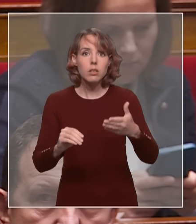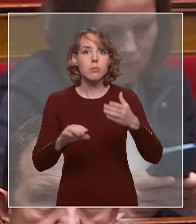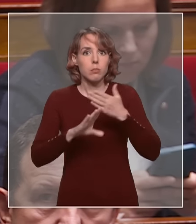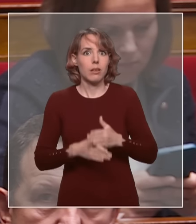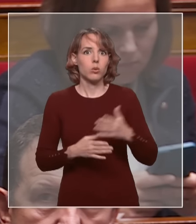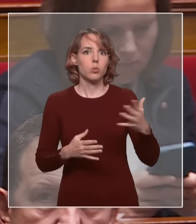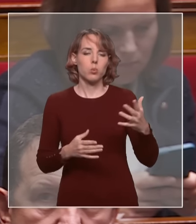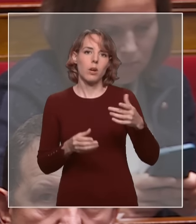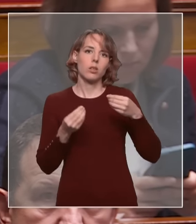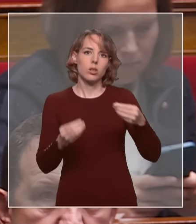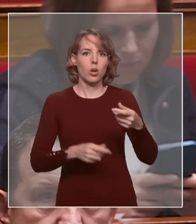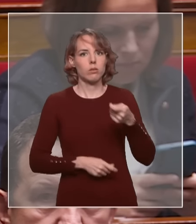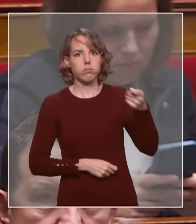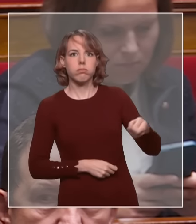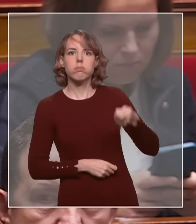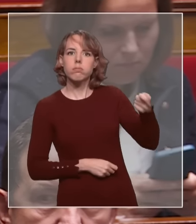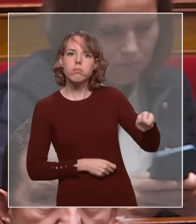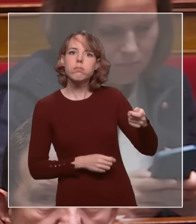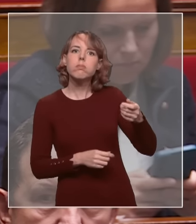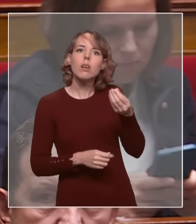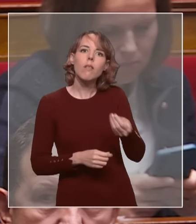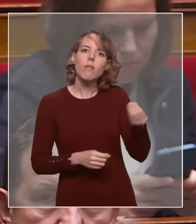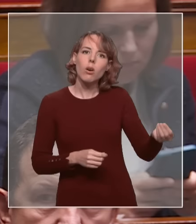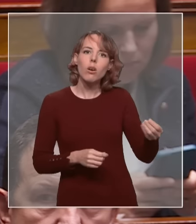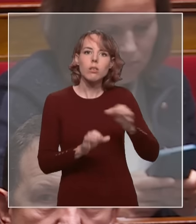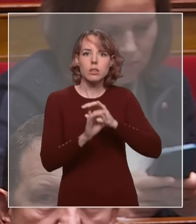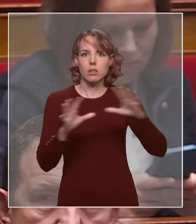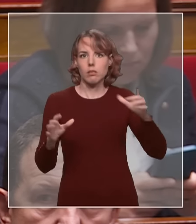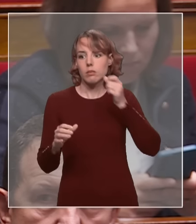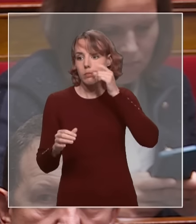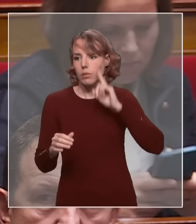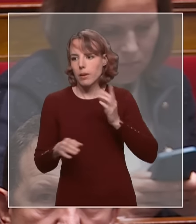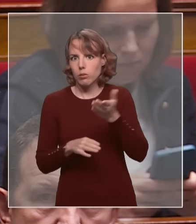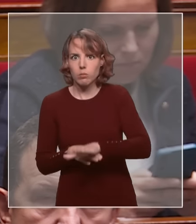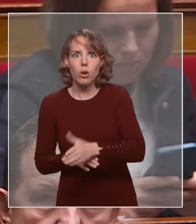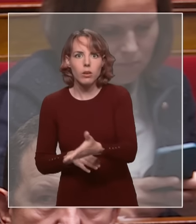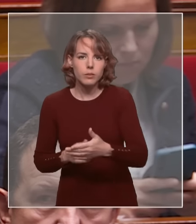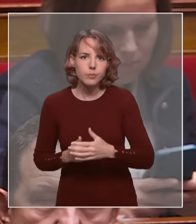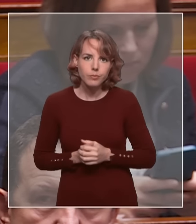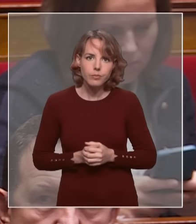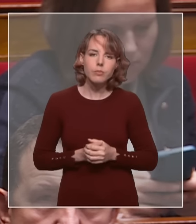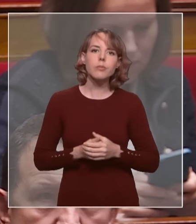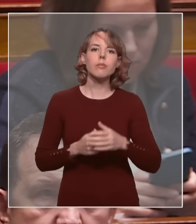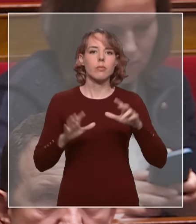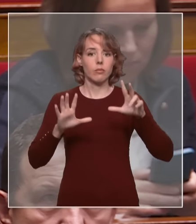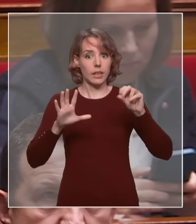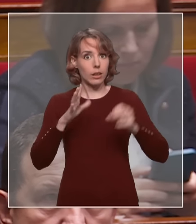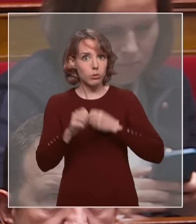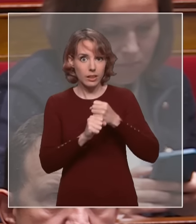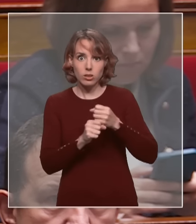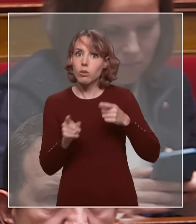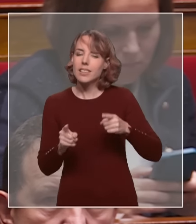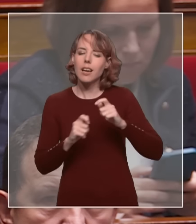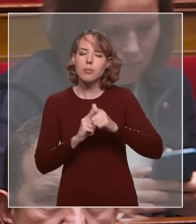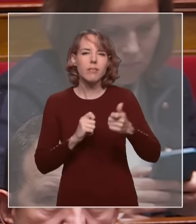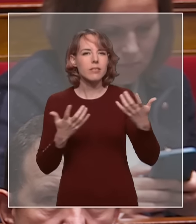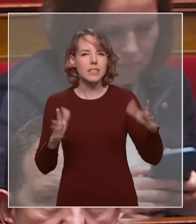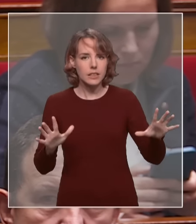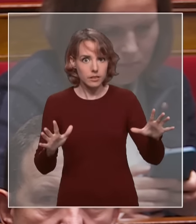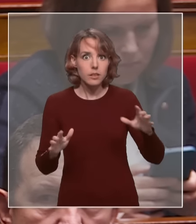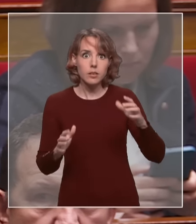les orphelins de cette situation? Les témoins courageux de cette histoire sont de moins en moins nombreux. 80 ans après la fin de la guerre, ils méritent des